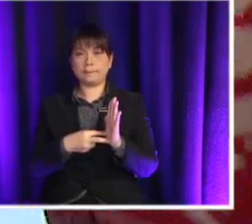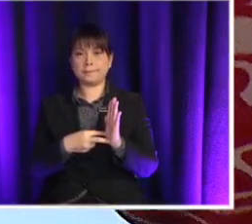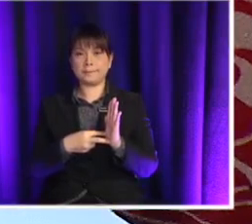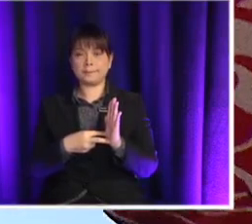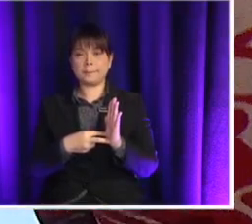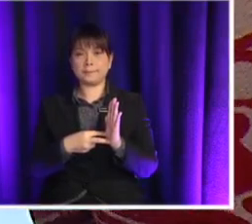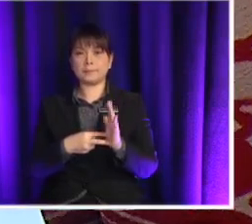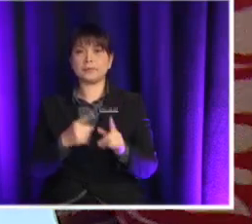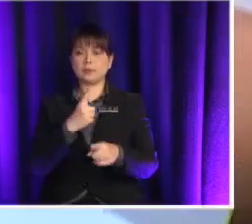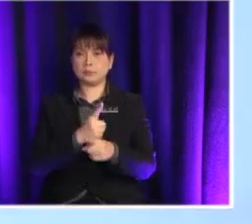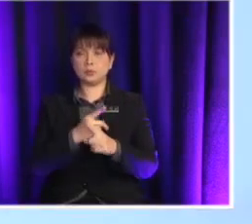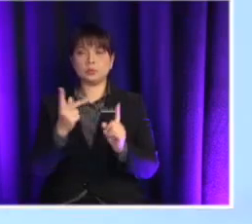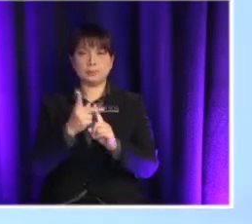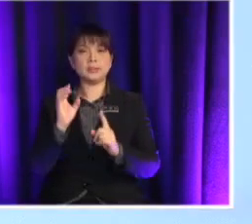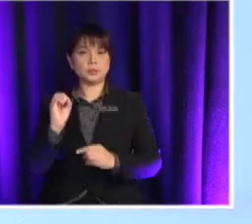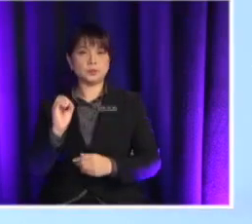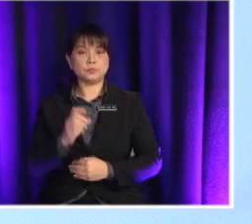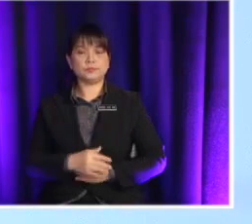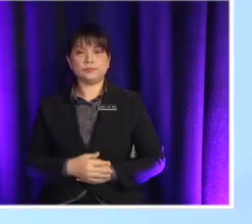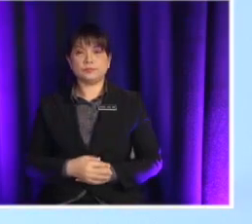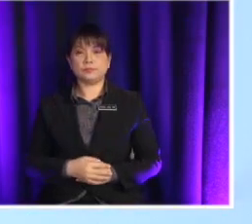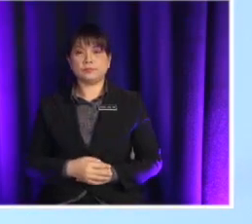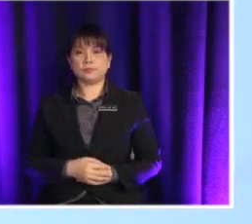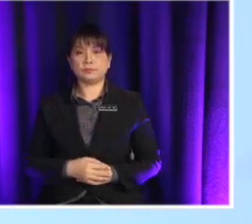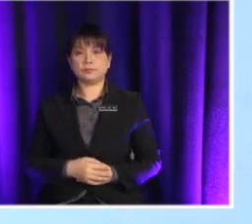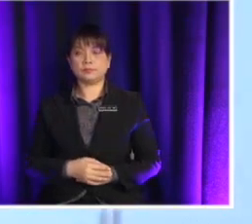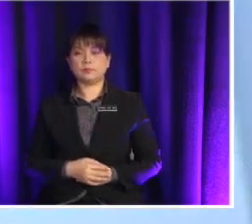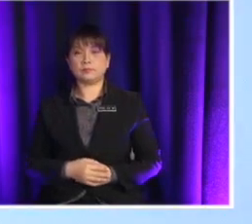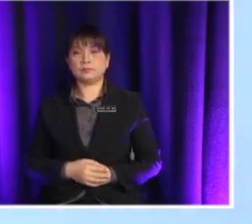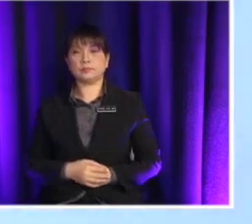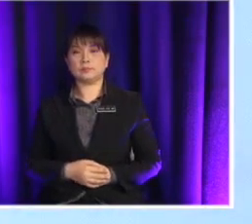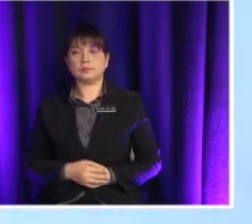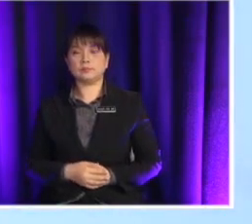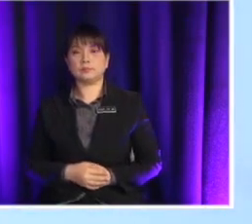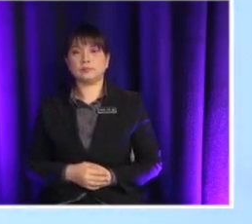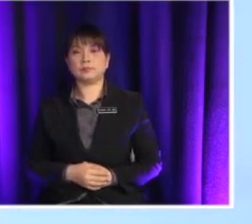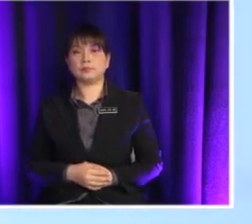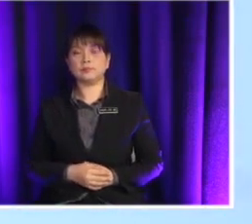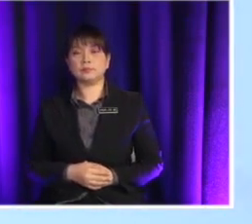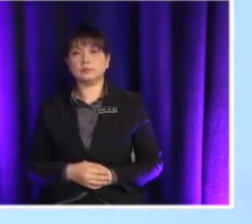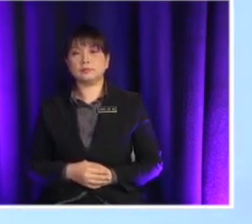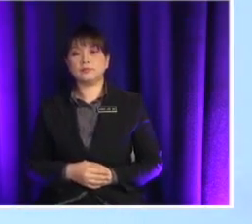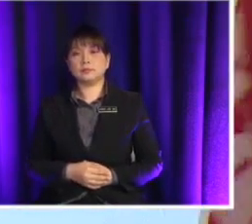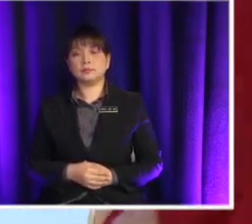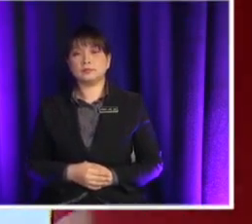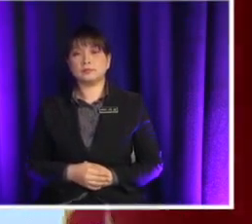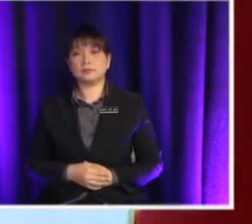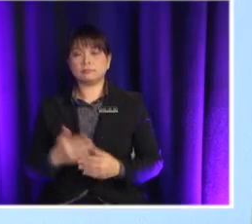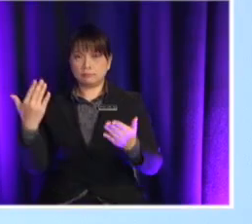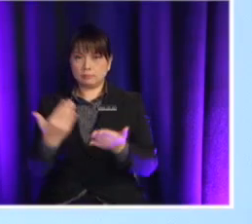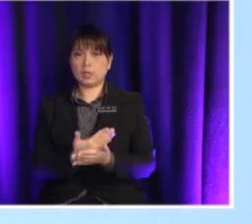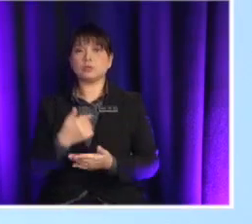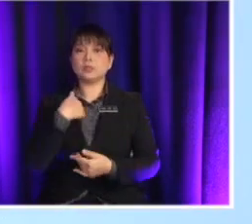dia punya ni betul pada kosong. Okey, betul pada kosong. So bila betul pada kosong tu maksudnya pengujian kita dah tepat lah. So barulah kita